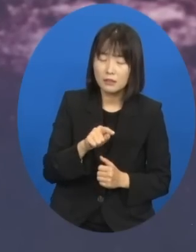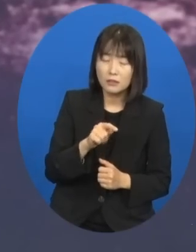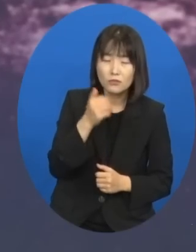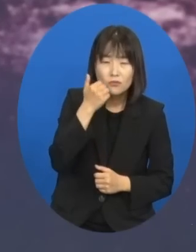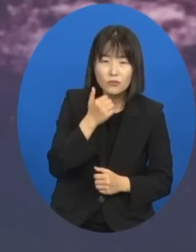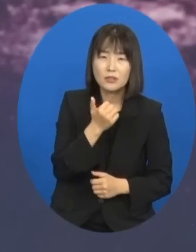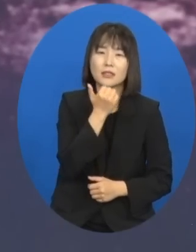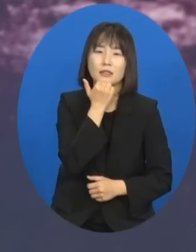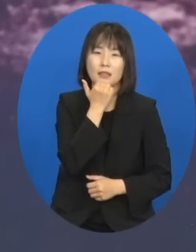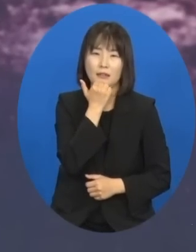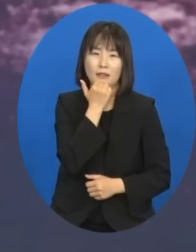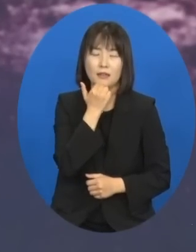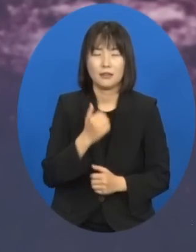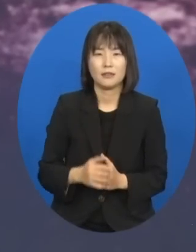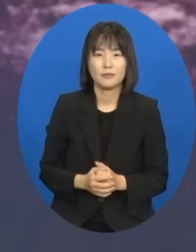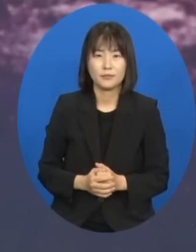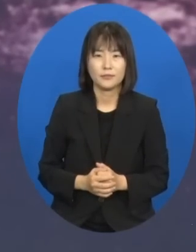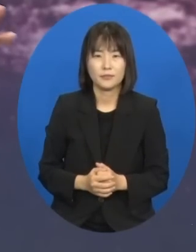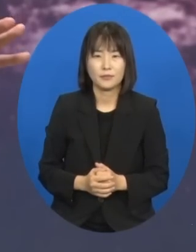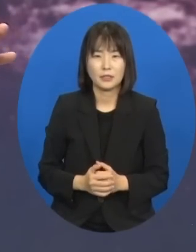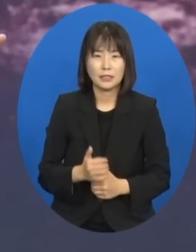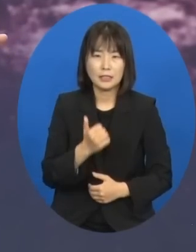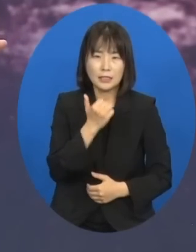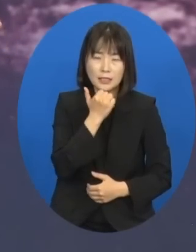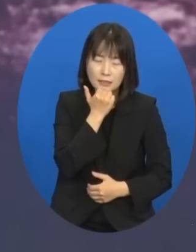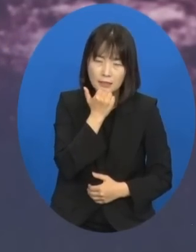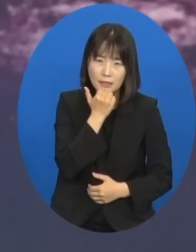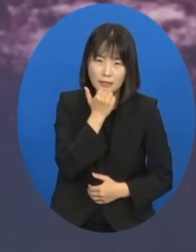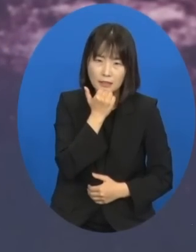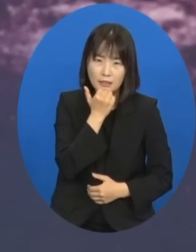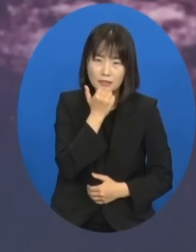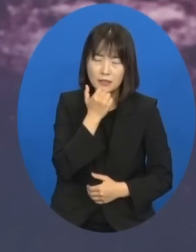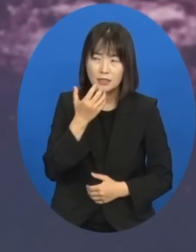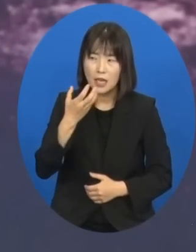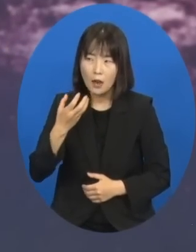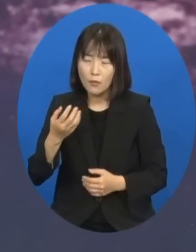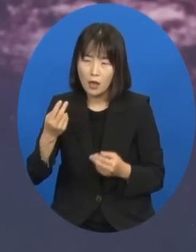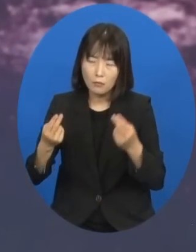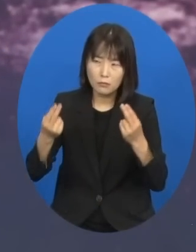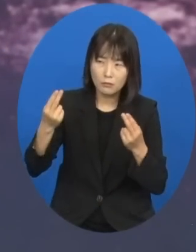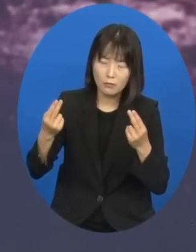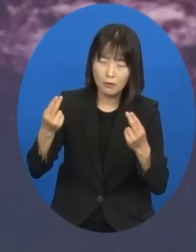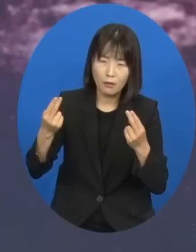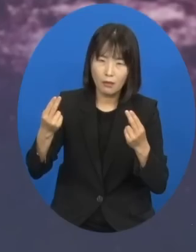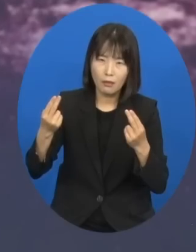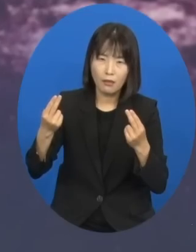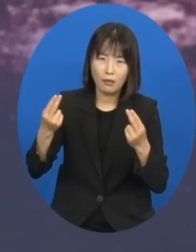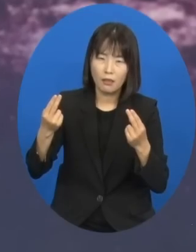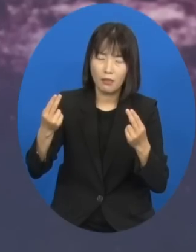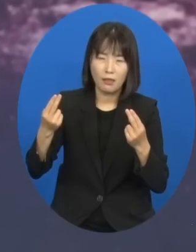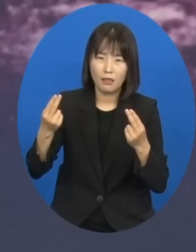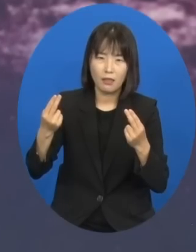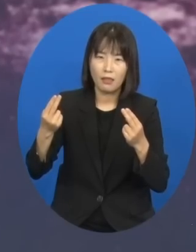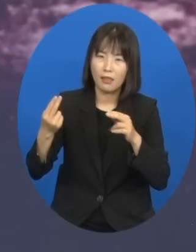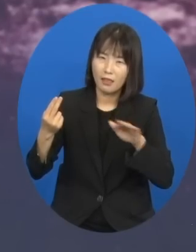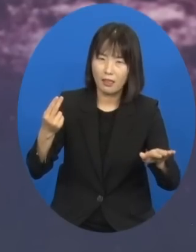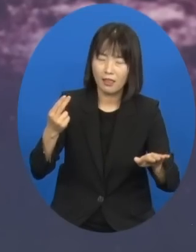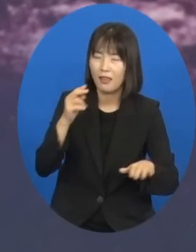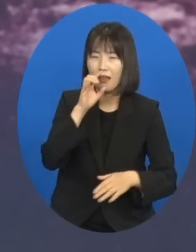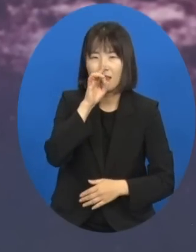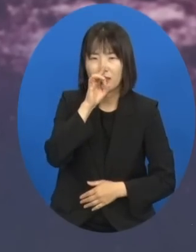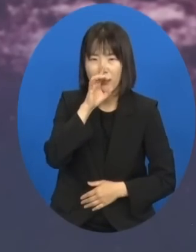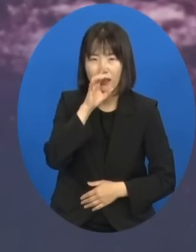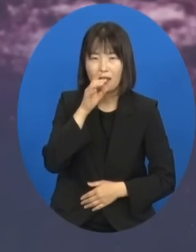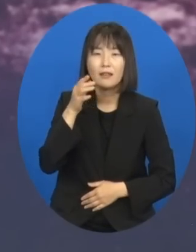이삭이었어요. 이삭이 거의 모든 면에서 아브라함과 비할 바가 되지 못합니다. 평범한 사람이라고 말씀을 드렸잖아요.